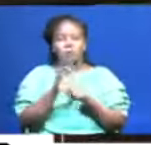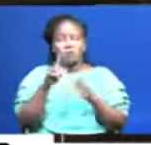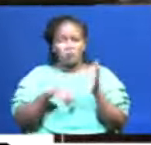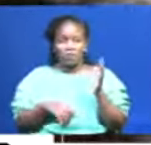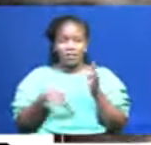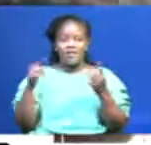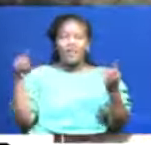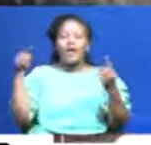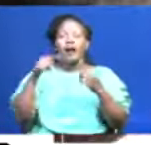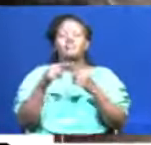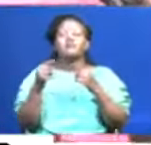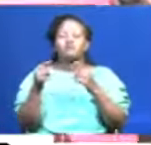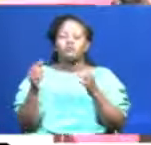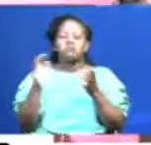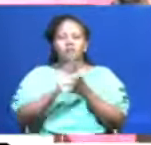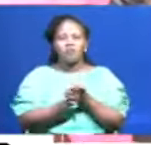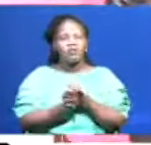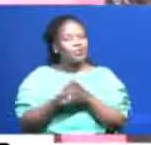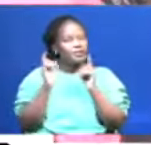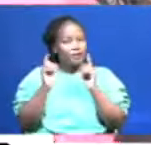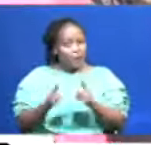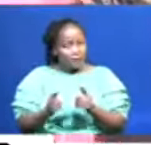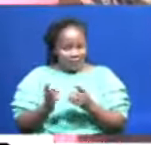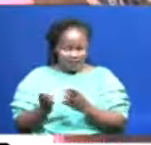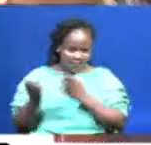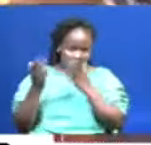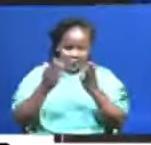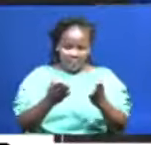kuwasilisha masuala yao kupitia kwa kamati ya